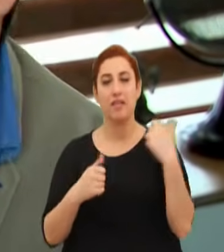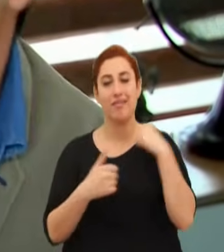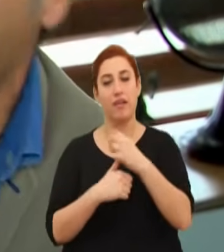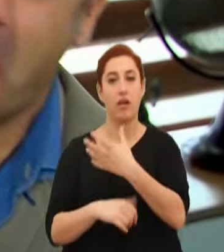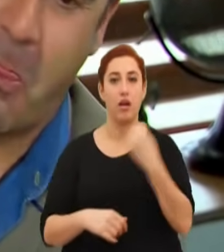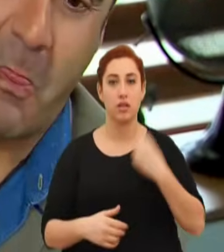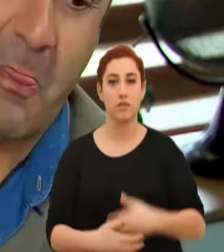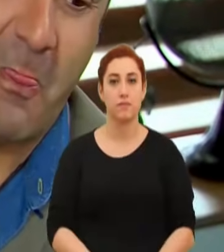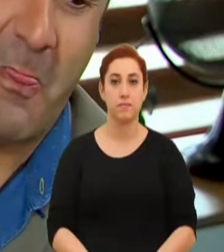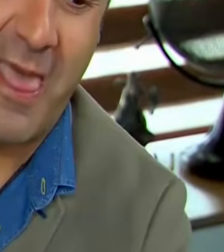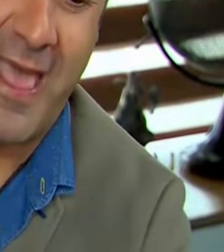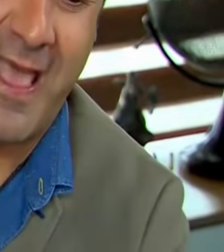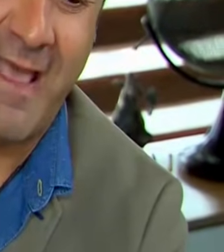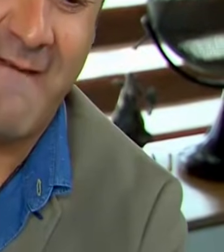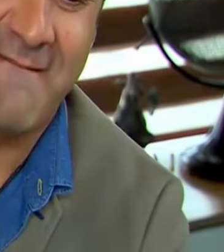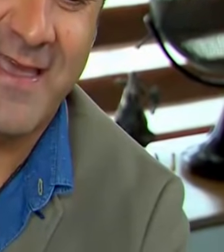tane daha alırım.